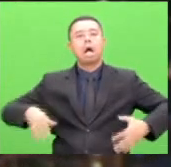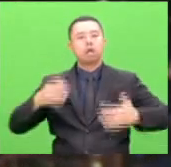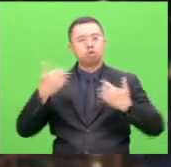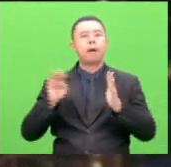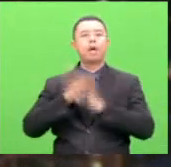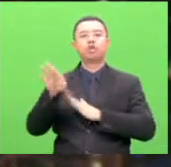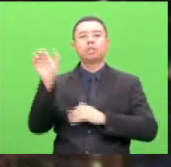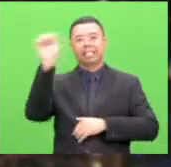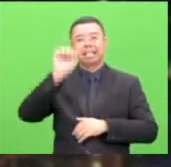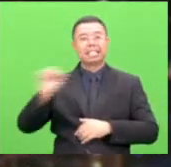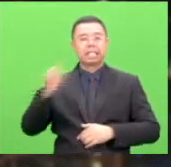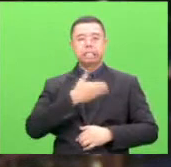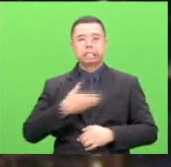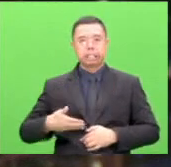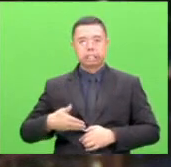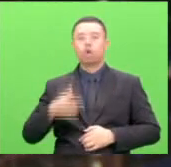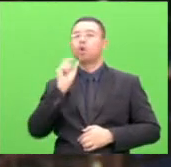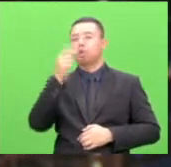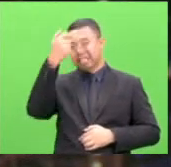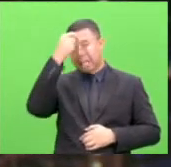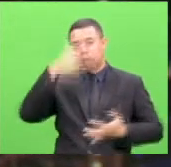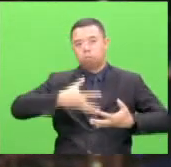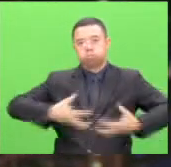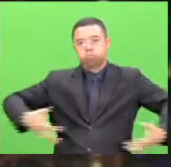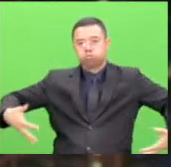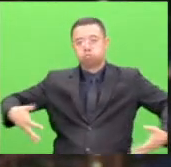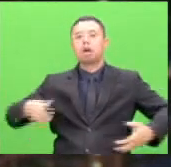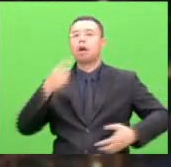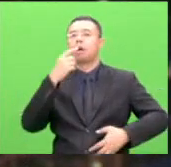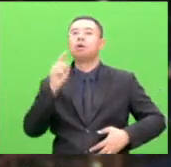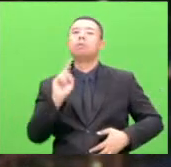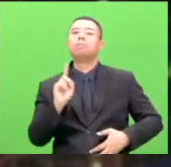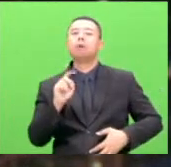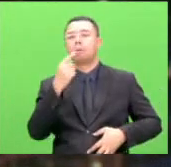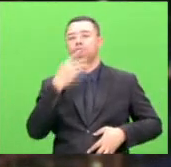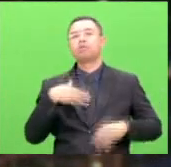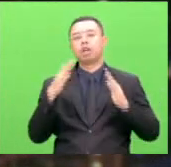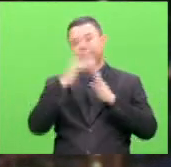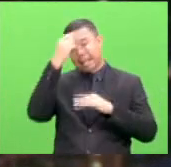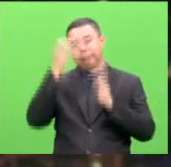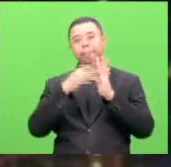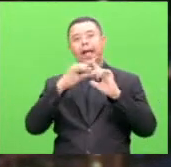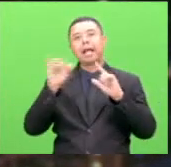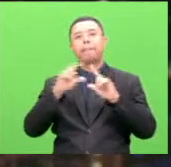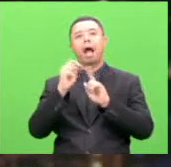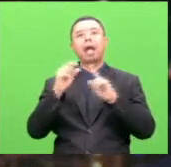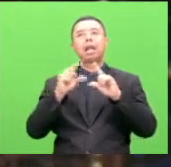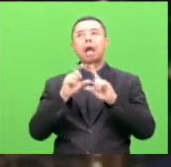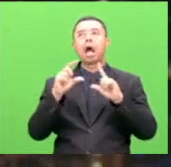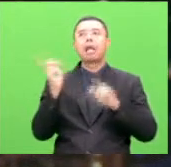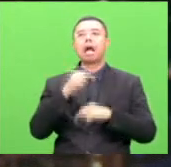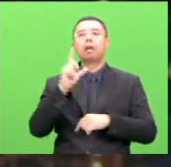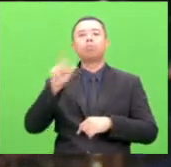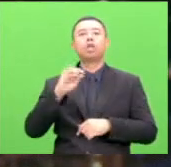Tenggara. Sistem penanganan penyakit obesitas itu kini dimiliki Mayapada Hospital Jakarta Selatan sejak Juli 2023